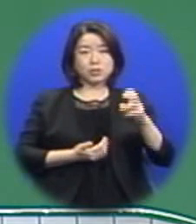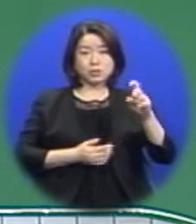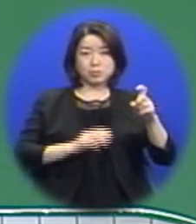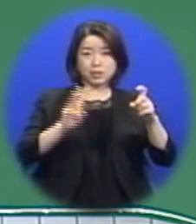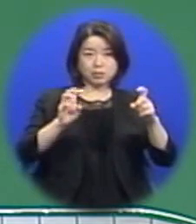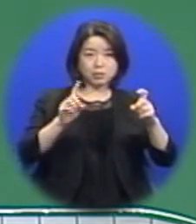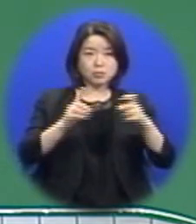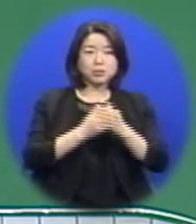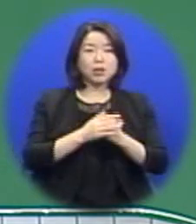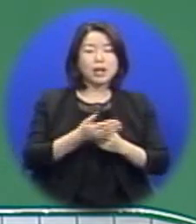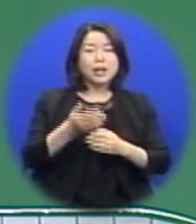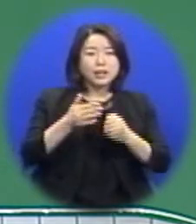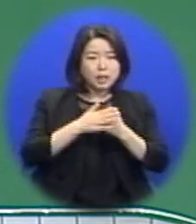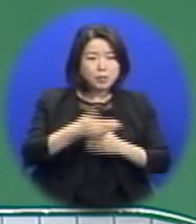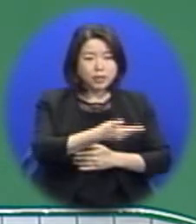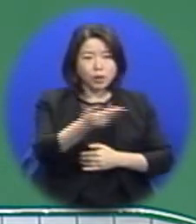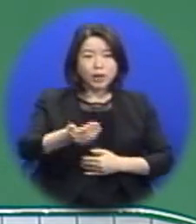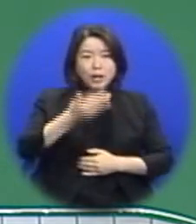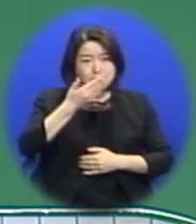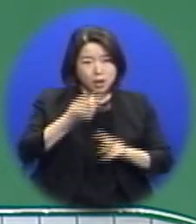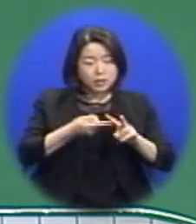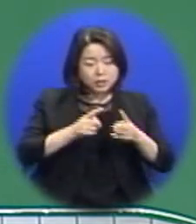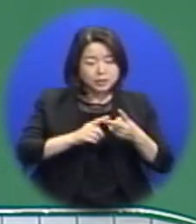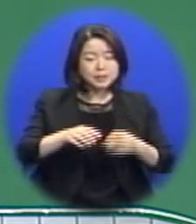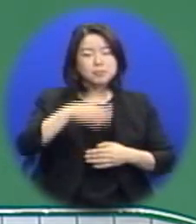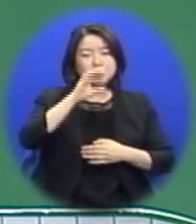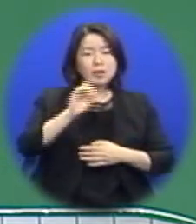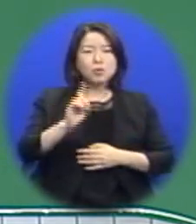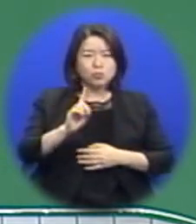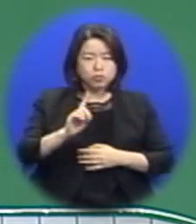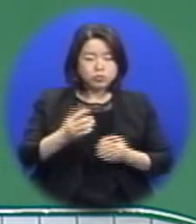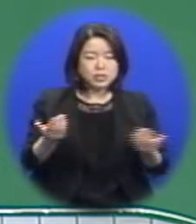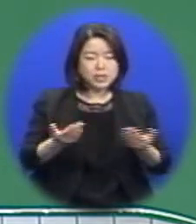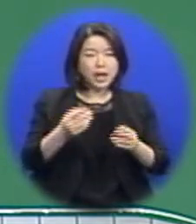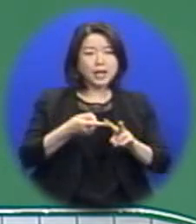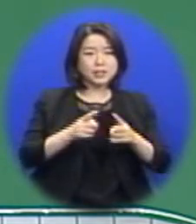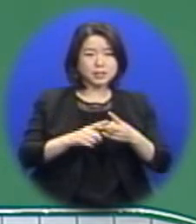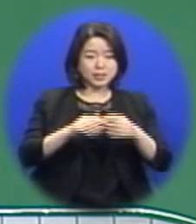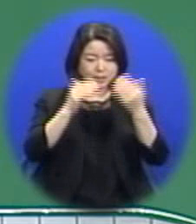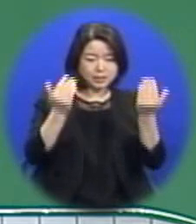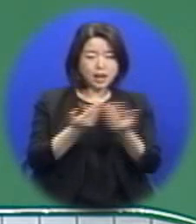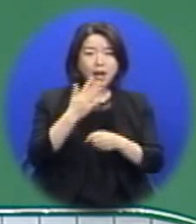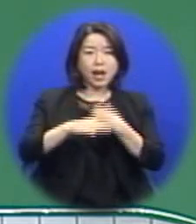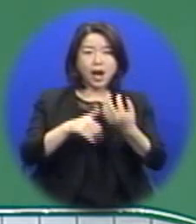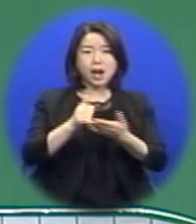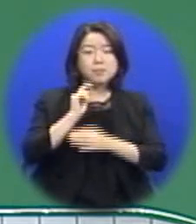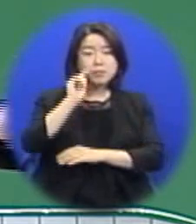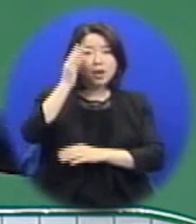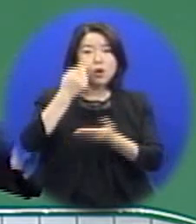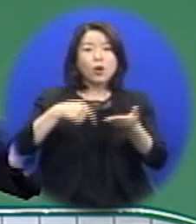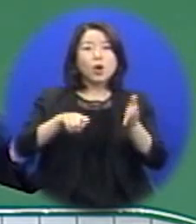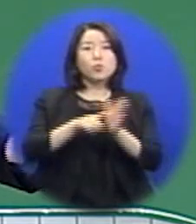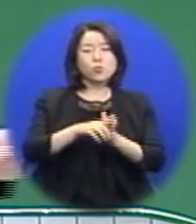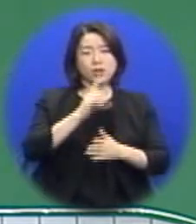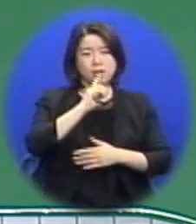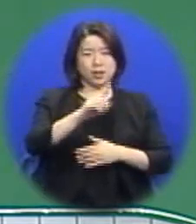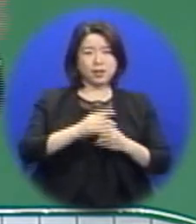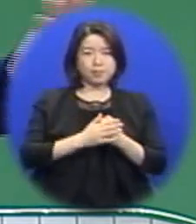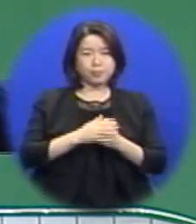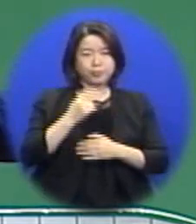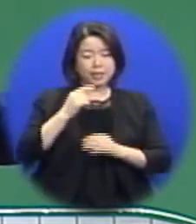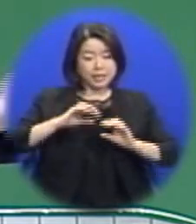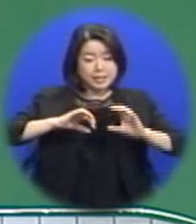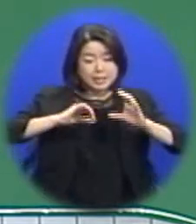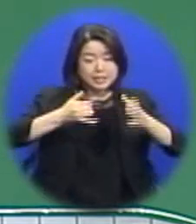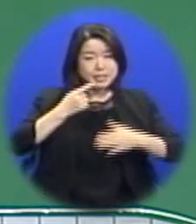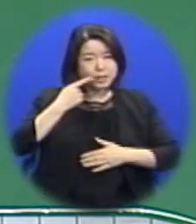너희가 먹든지 마시든지 무엇을 하든지 다 하나님의 영광을 위하여 하라. 독이 빠진 사람입니다. 세상 독이